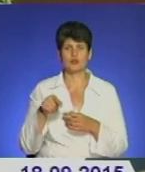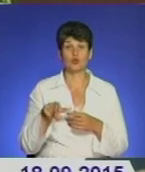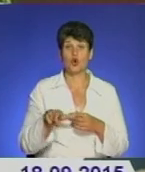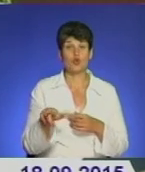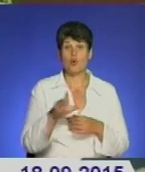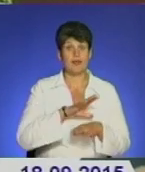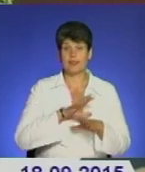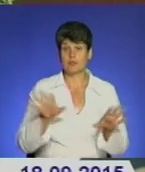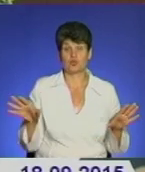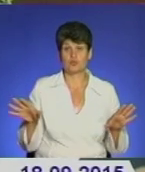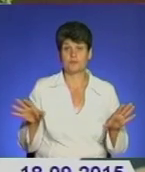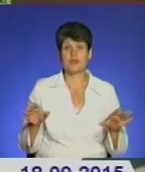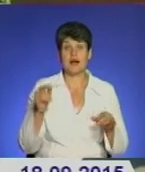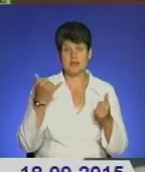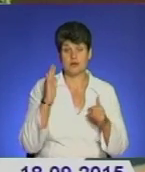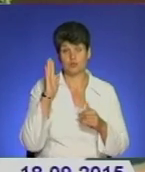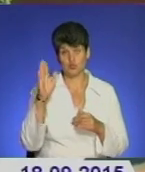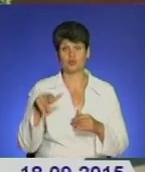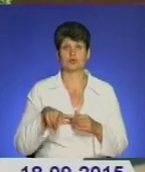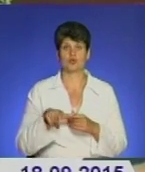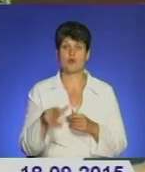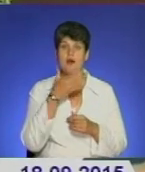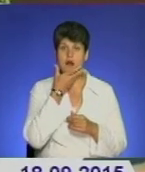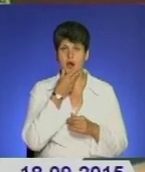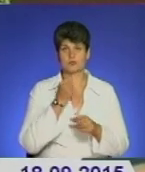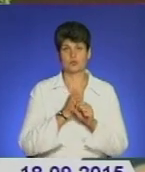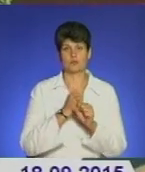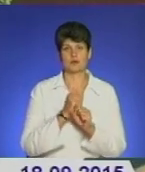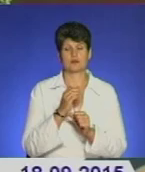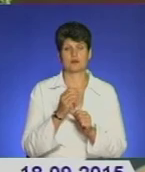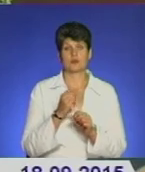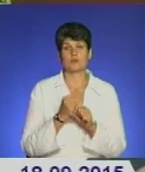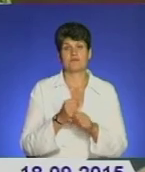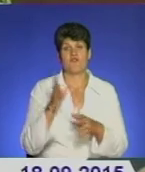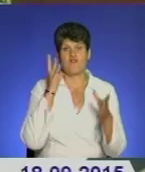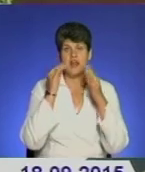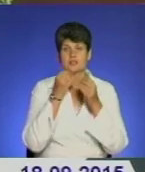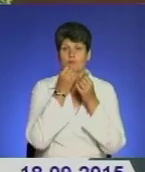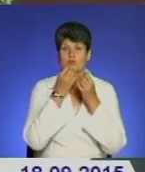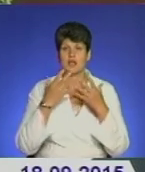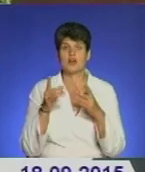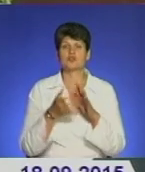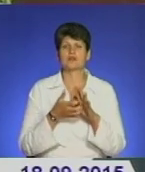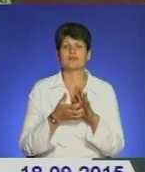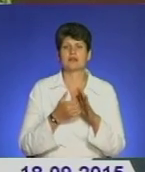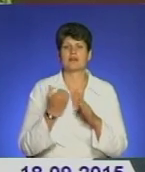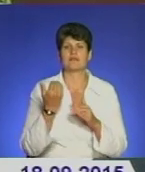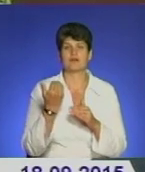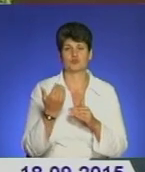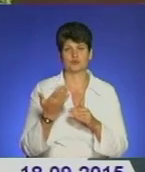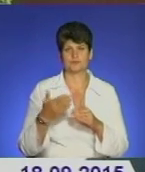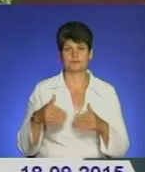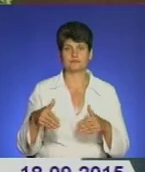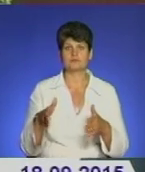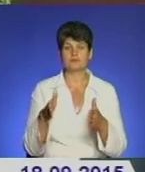взагалі не було. Зараз буде дорога, буде гарно робиться робота. Враження позитивні. А що бракує вашому дворику на Київській ще,